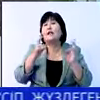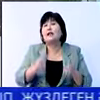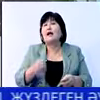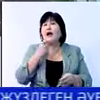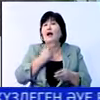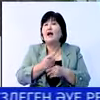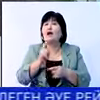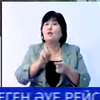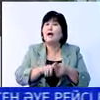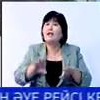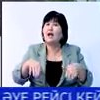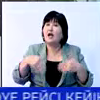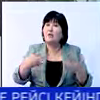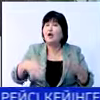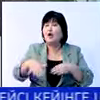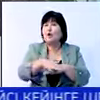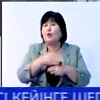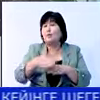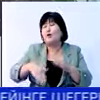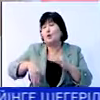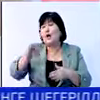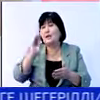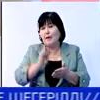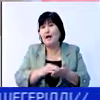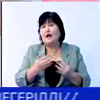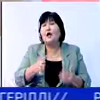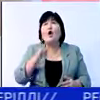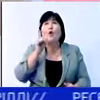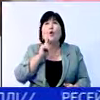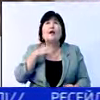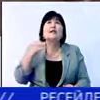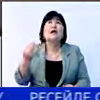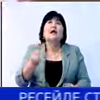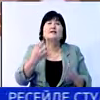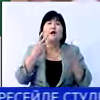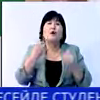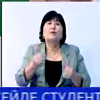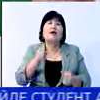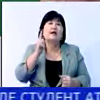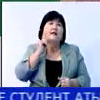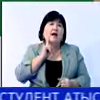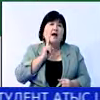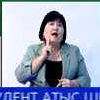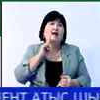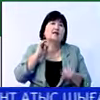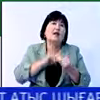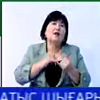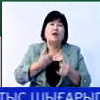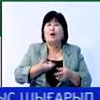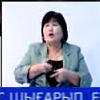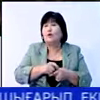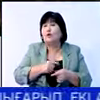комедия арқылы берілгені көрермен тарапынан жоғары бағаланды. Уақытша қызыққа құмартып, тән ләззатын биік қою үлкен